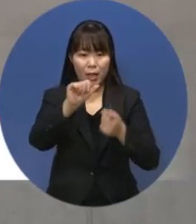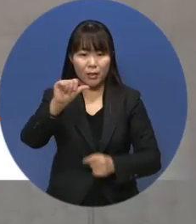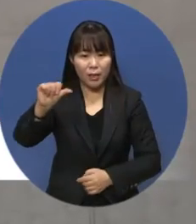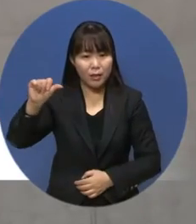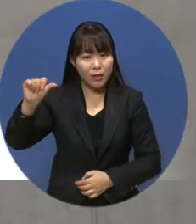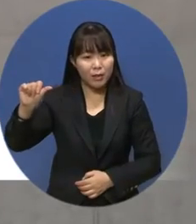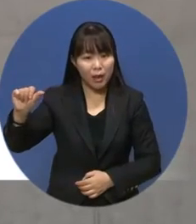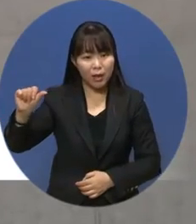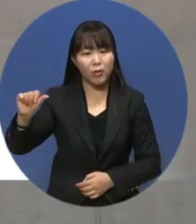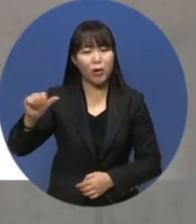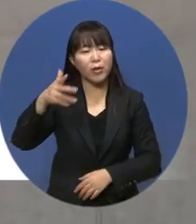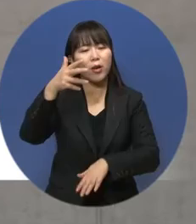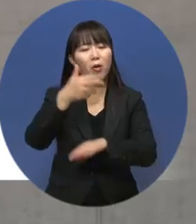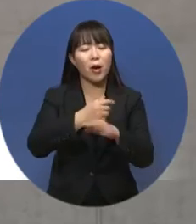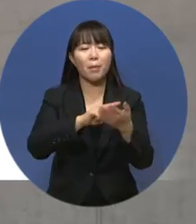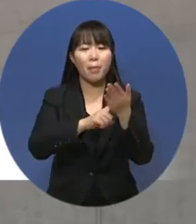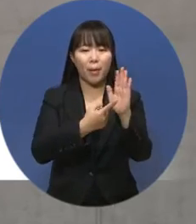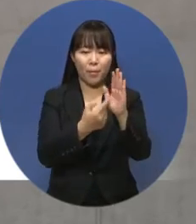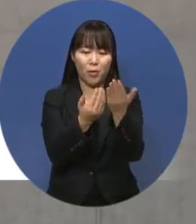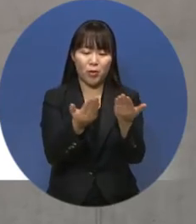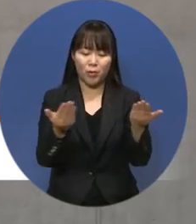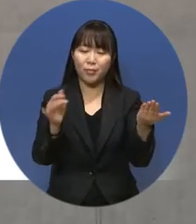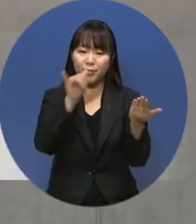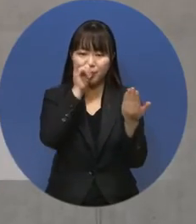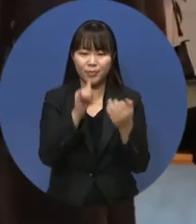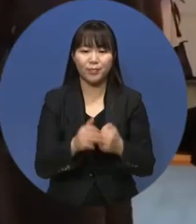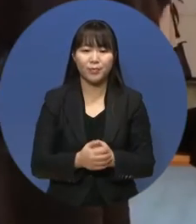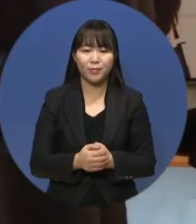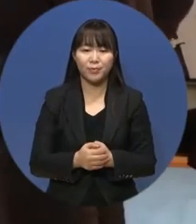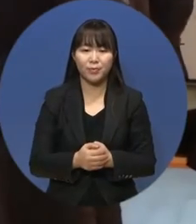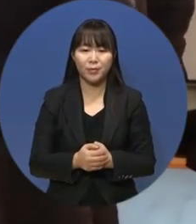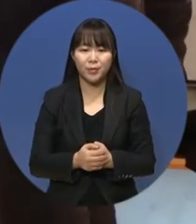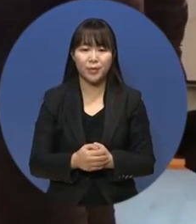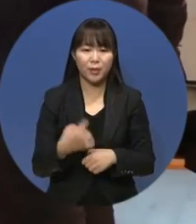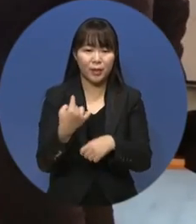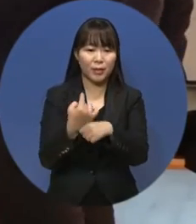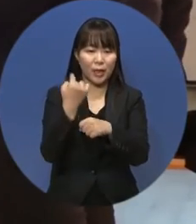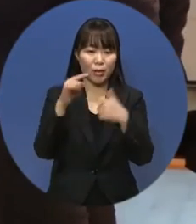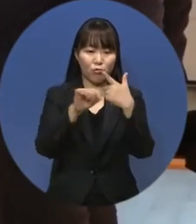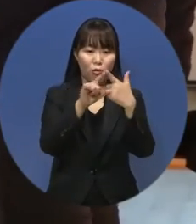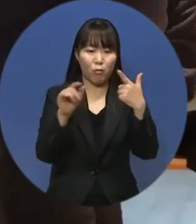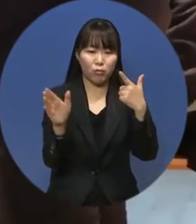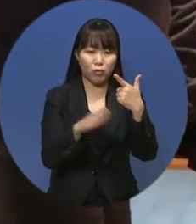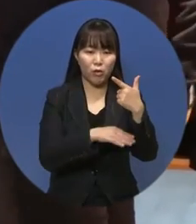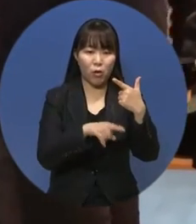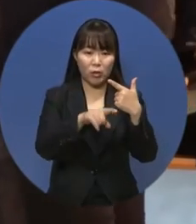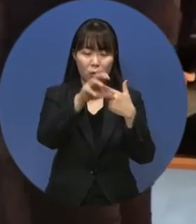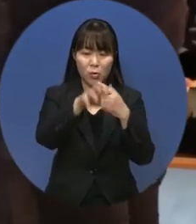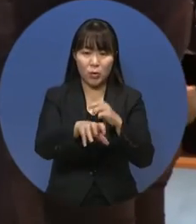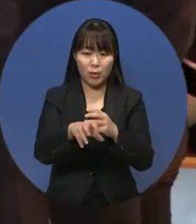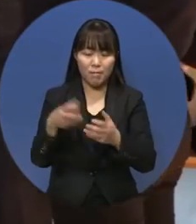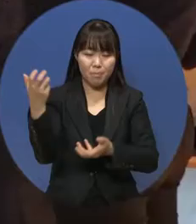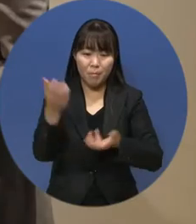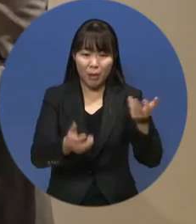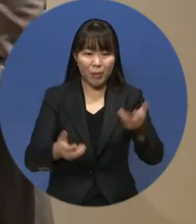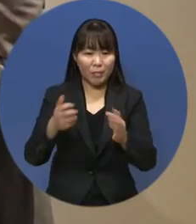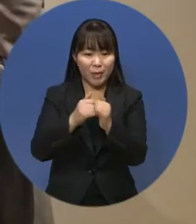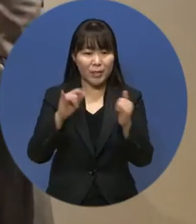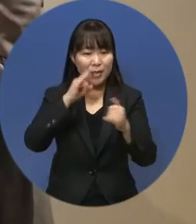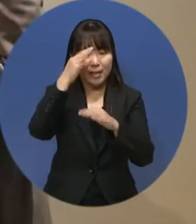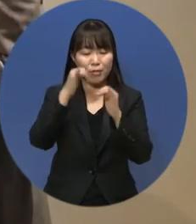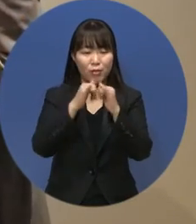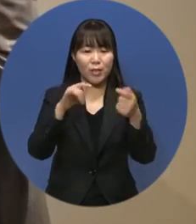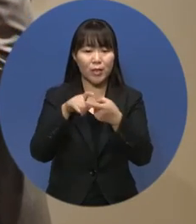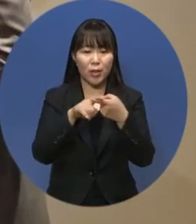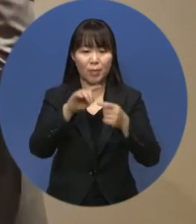에 결과 발표 전이 열리고 있습니다 지난해 6월부터 창작 스튜디오 에 입주한 60 이년아